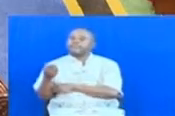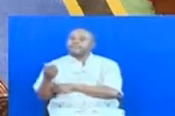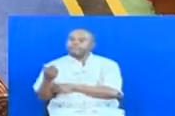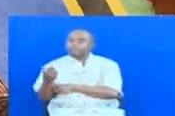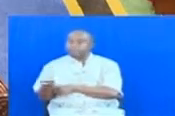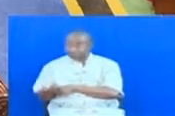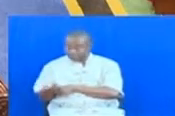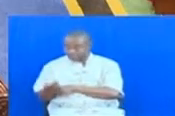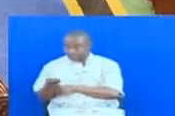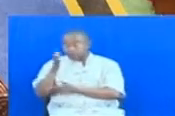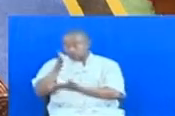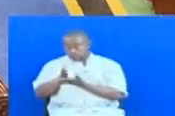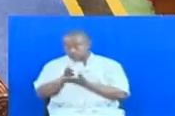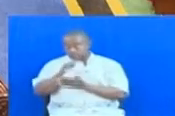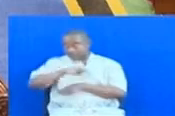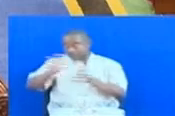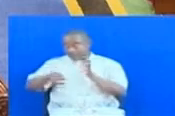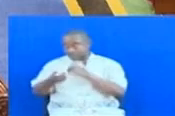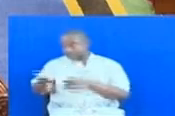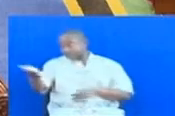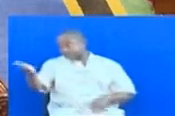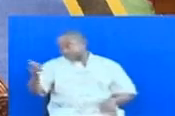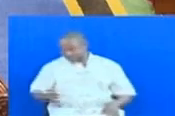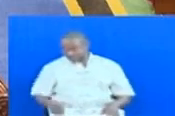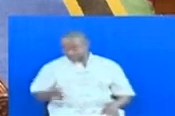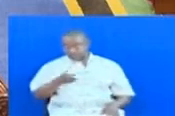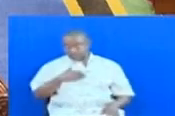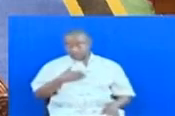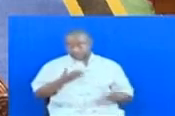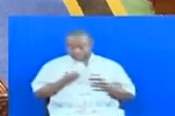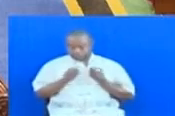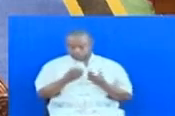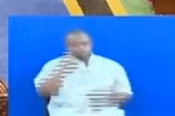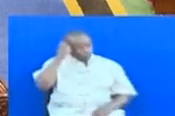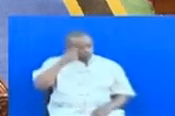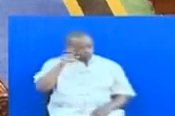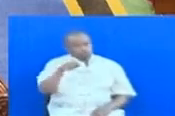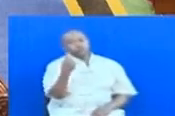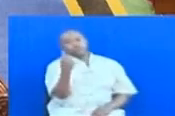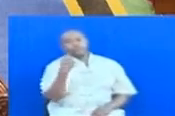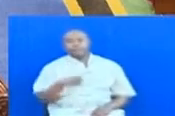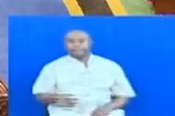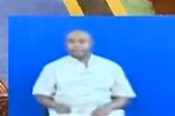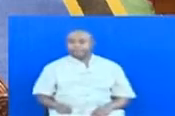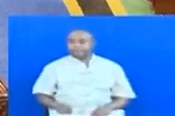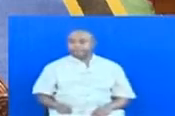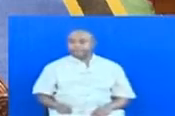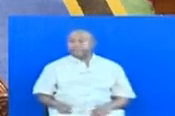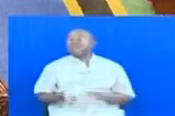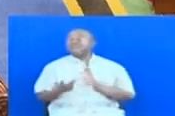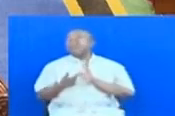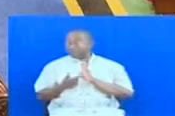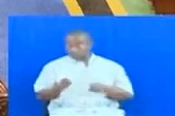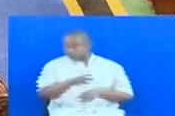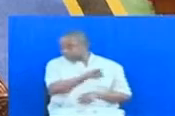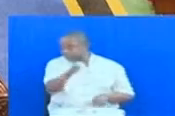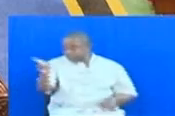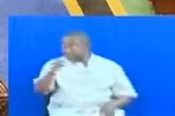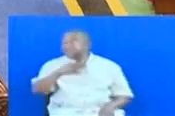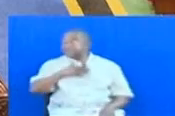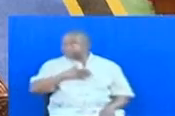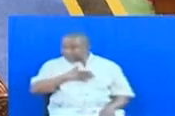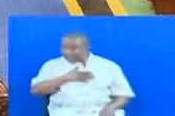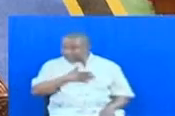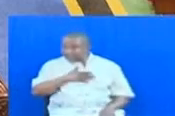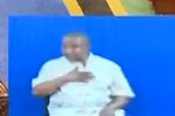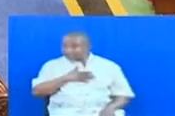Hakika naibu spika, naomba nitoe wazo jambo moja. Kama ikiwapendeza sana,